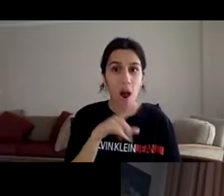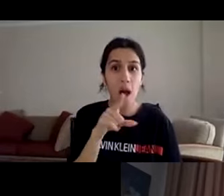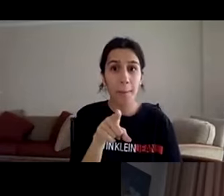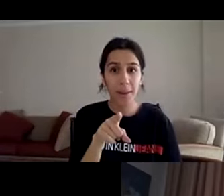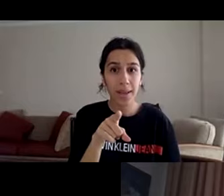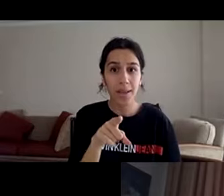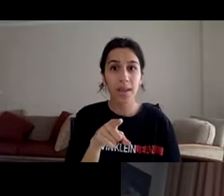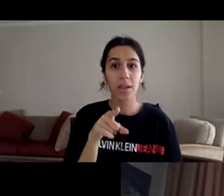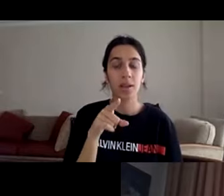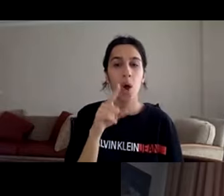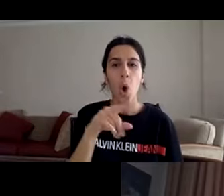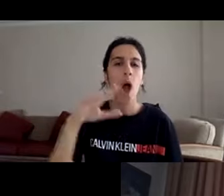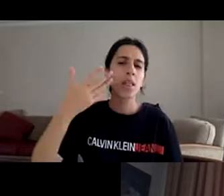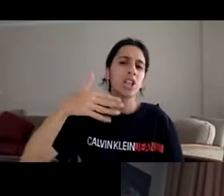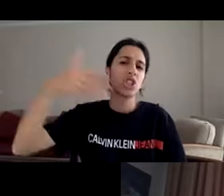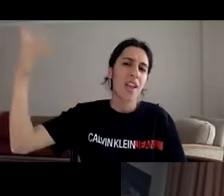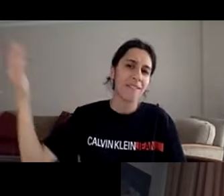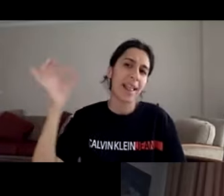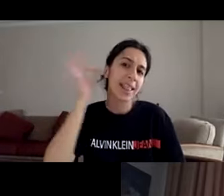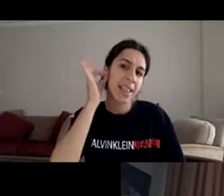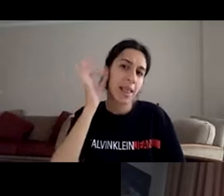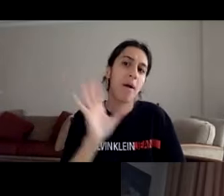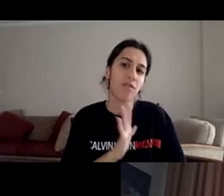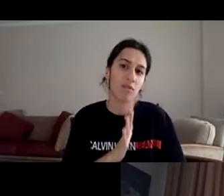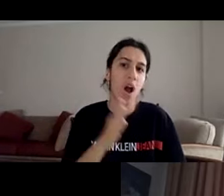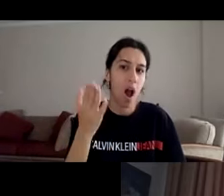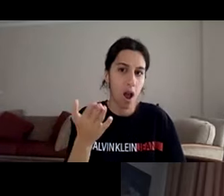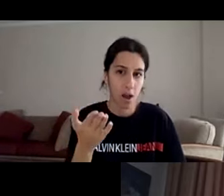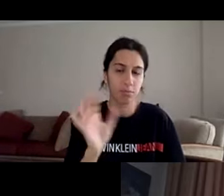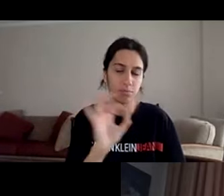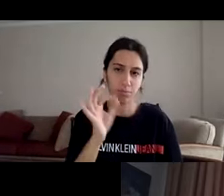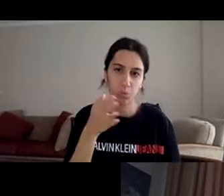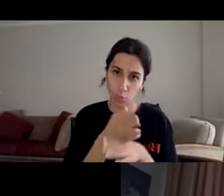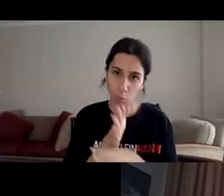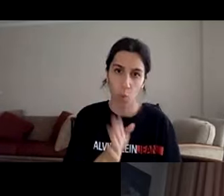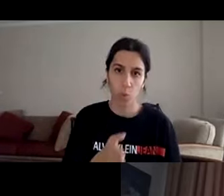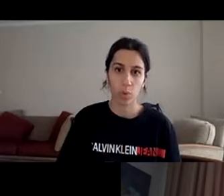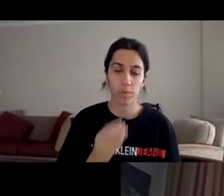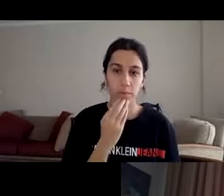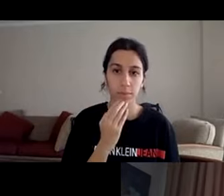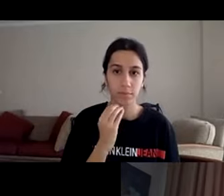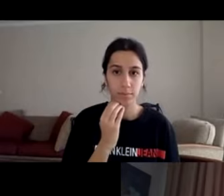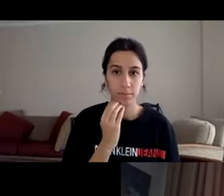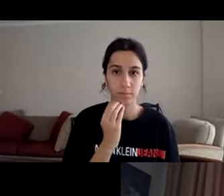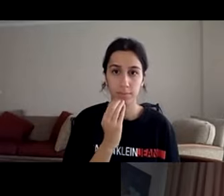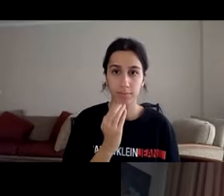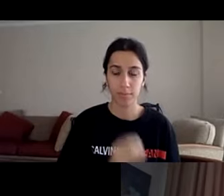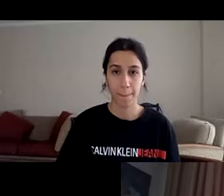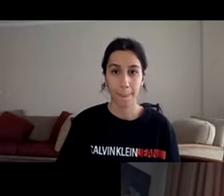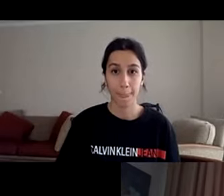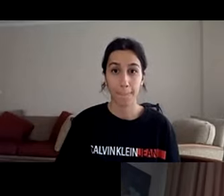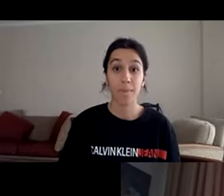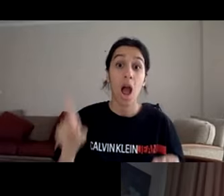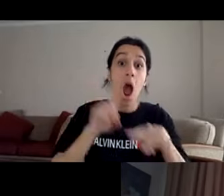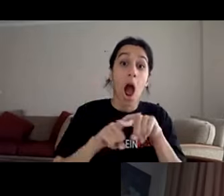Onlar gerçi çevreyi dinleyerek birçok şeyi gayet iyi algılıyorlar diye düşünüyorum belki ama ekstra bir